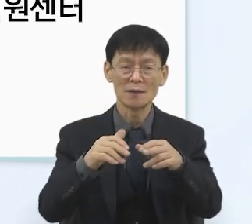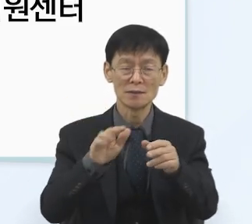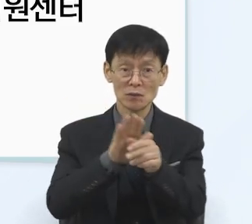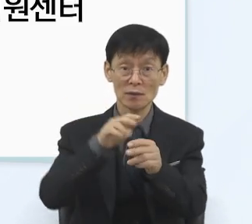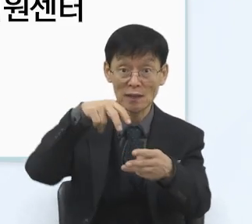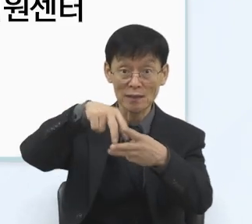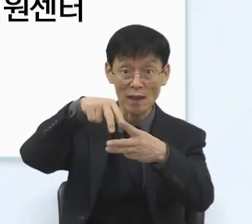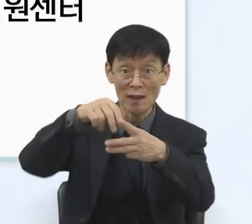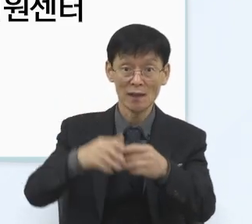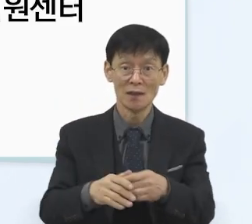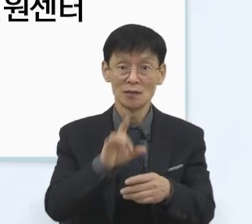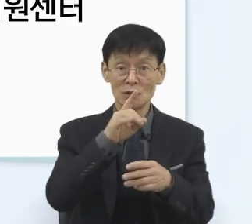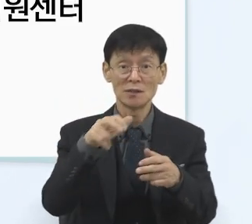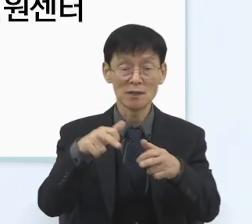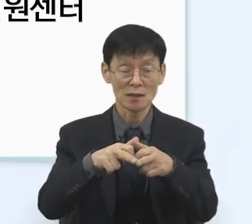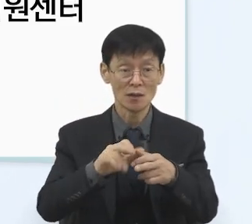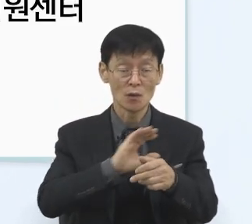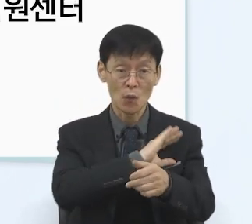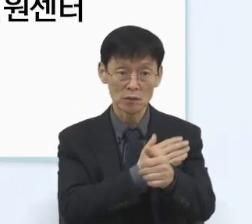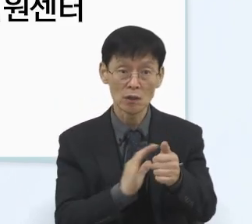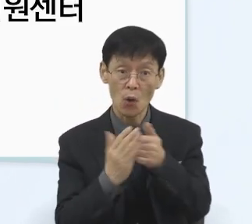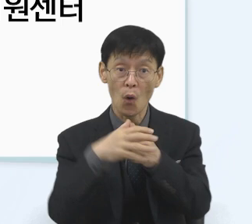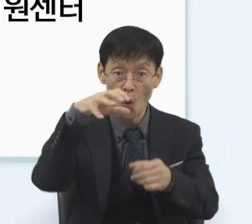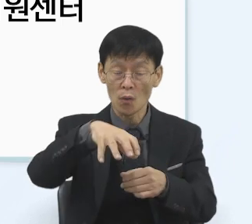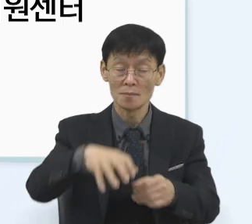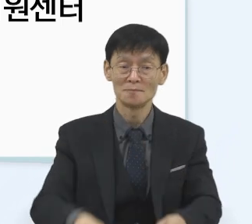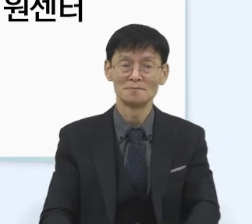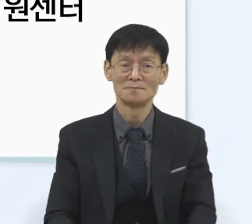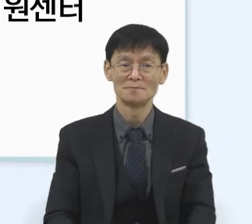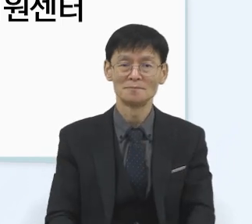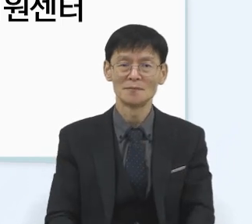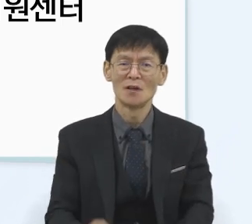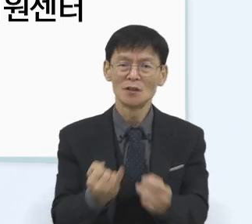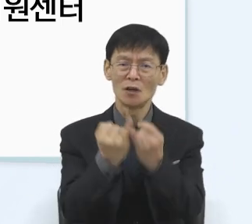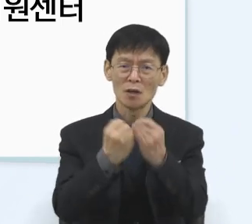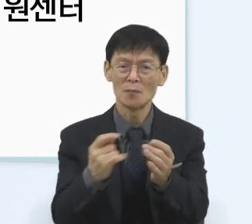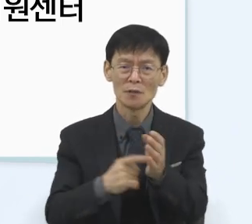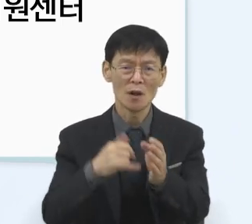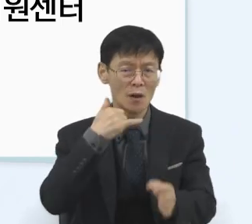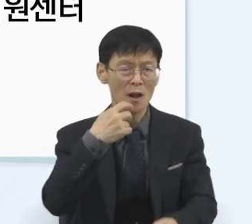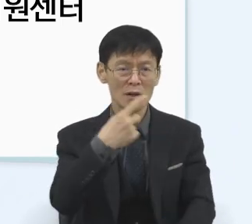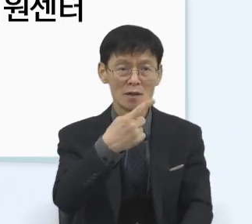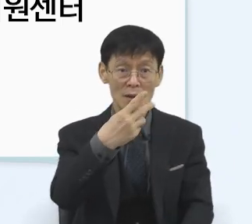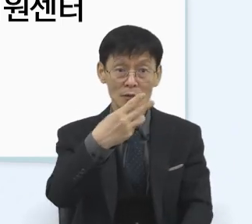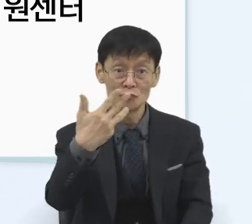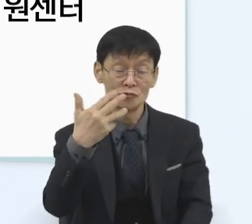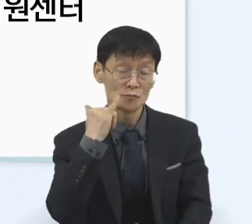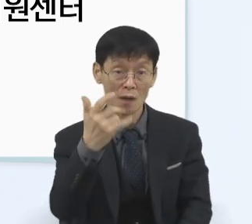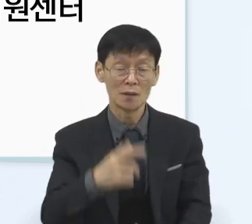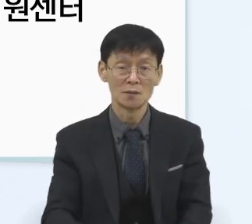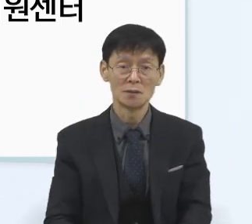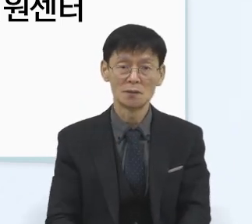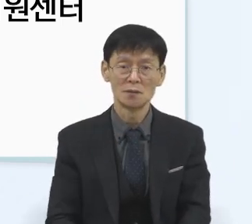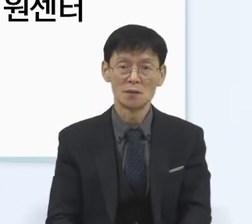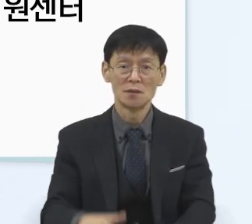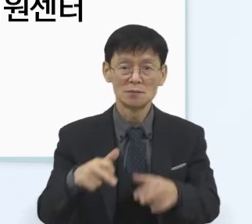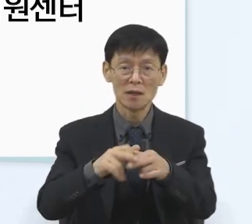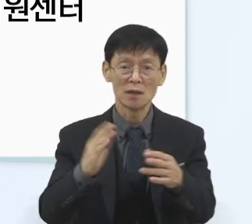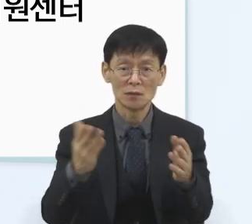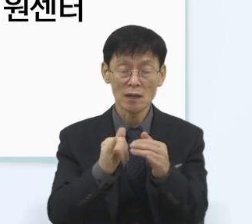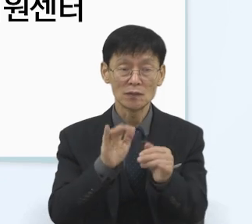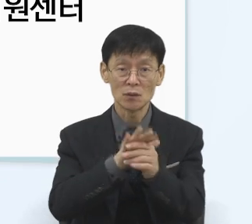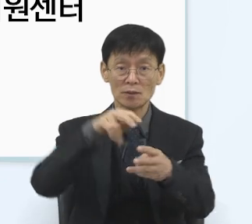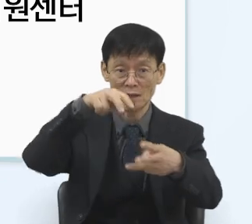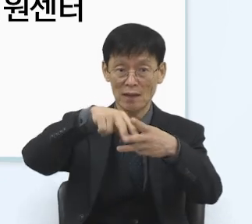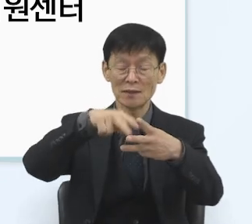중앙장애아동 발달장애인 지원센터, 중앙장애인 권익옹호기관, 여성긴급전화 대표번호 1366, 장애인